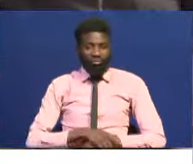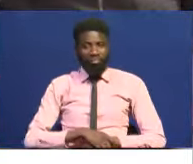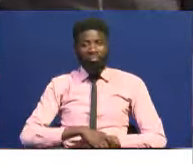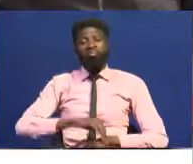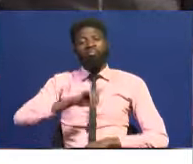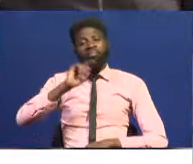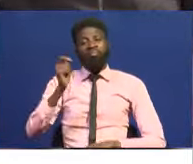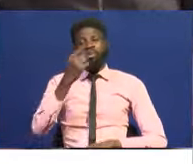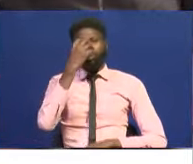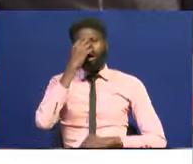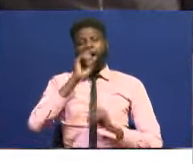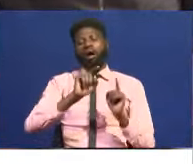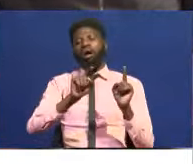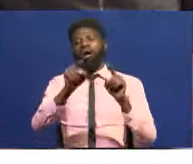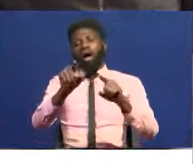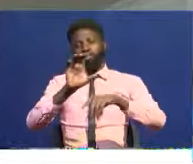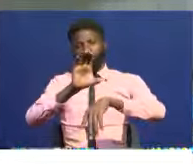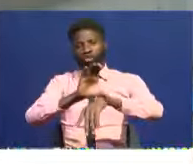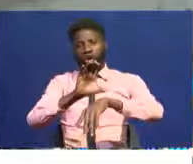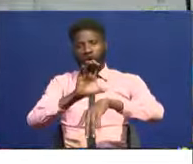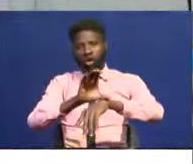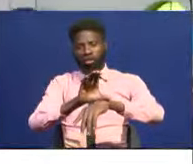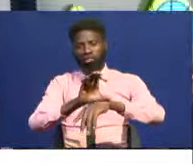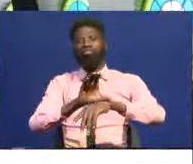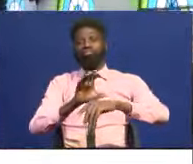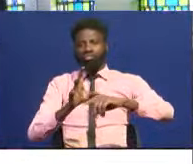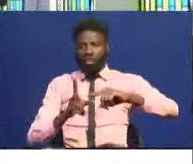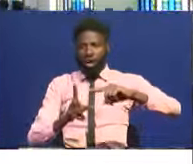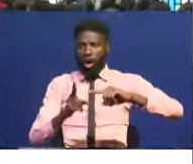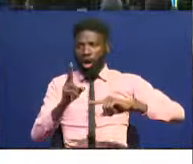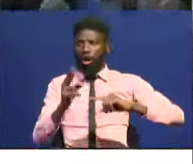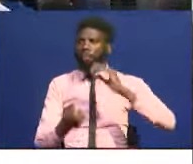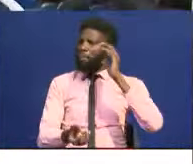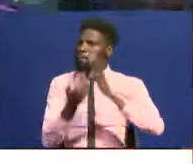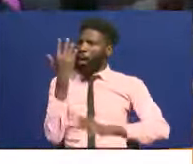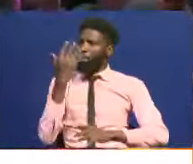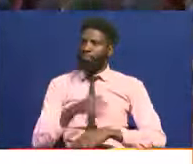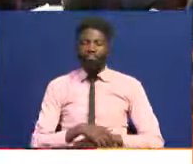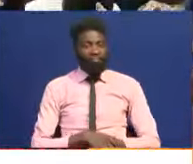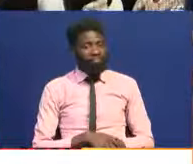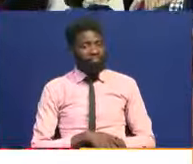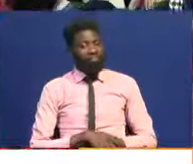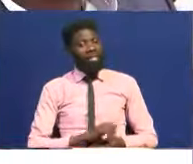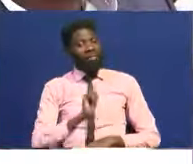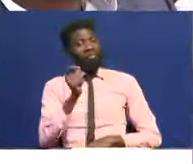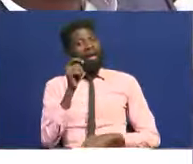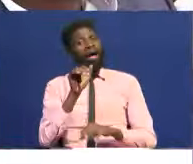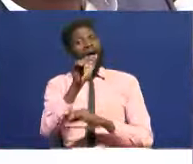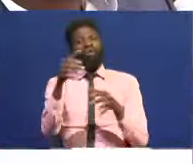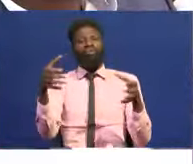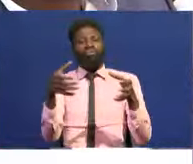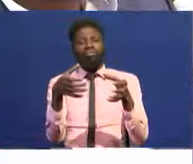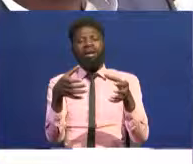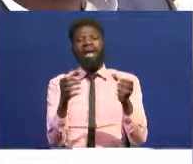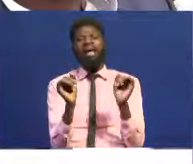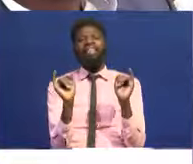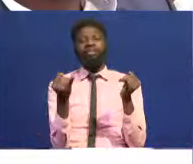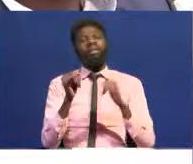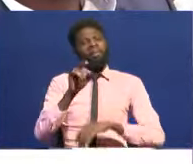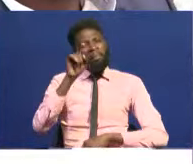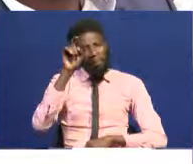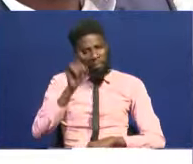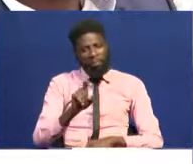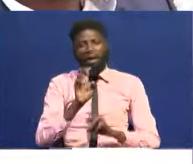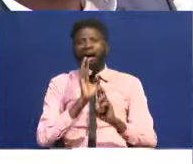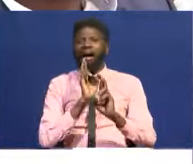hafla uzinduzi rasmi wa kanisa hilo. Ni hapa ndipo rais alivirai vyombo vya habari viwajibike vinapowapasha habari